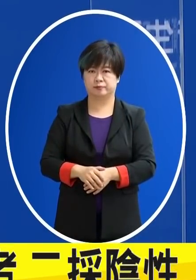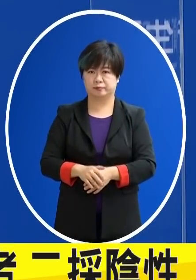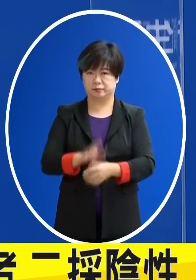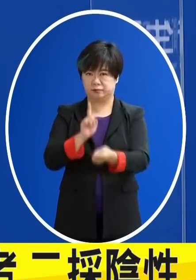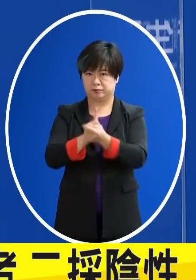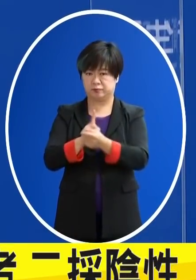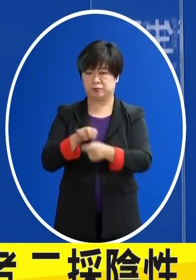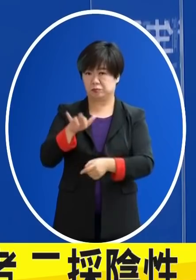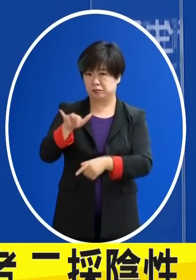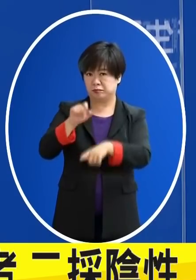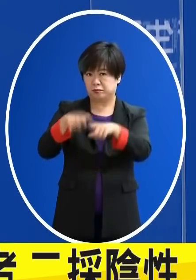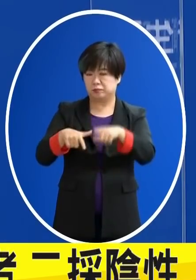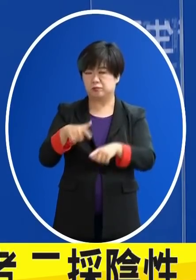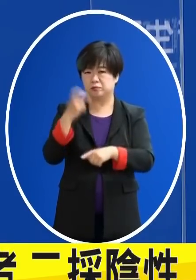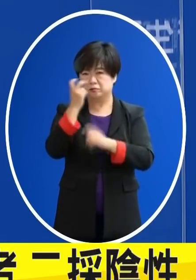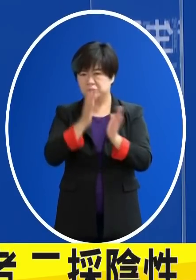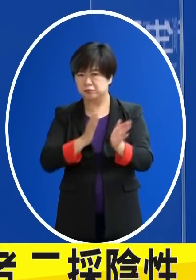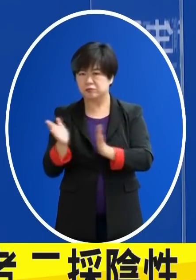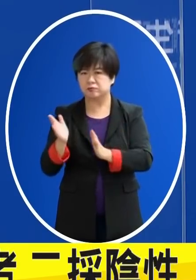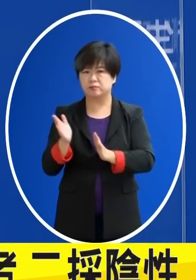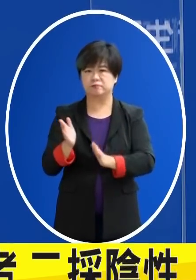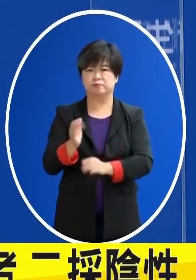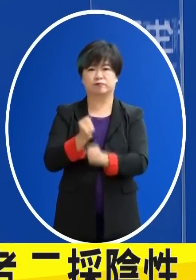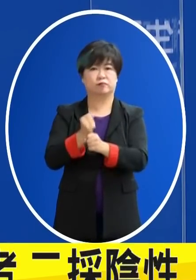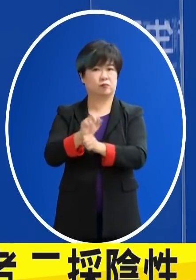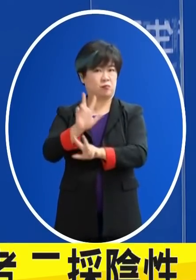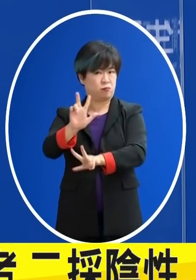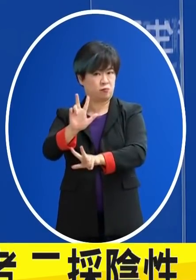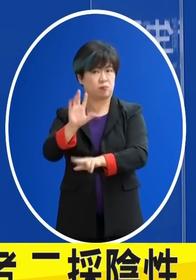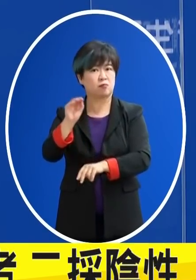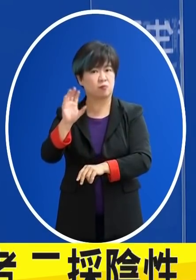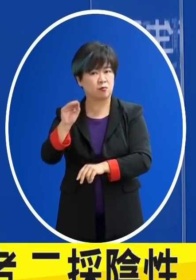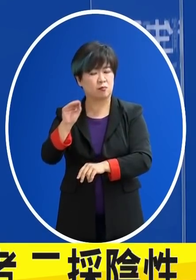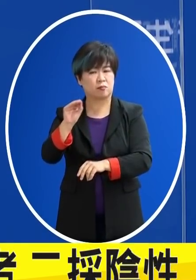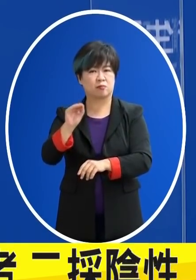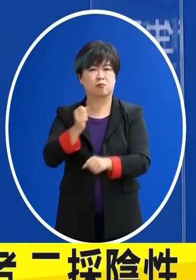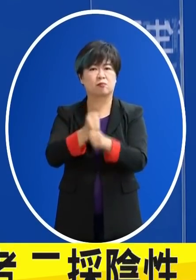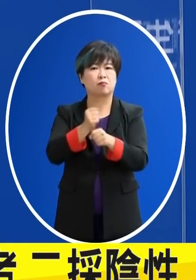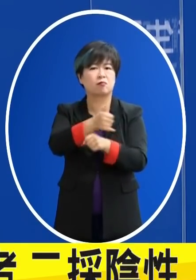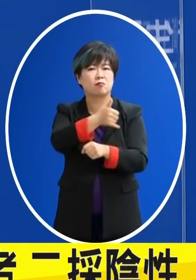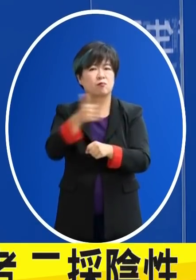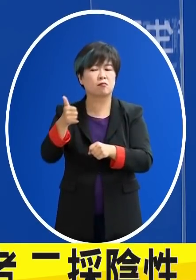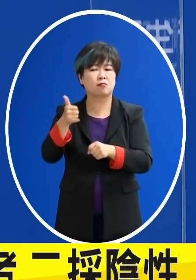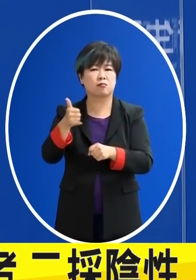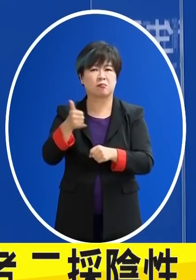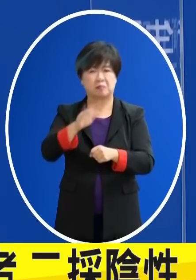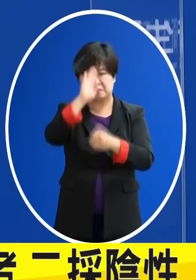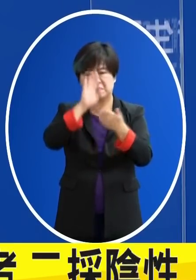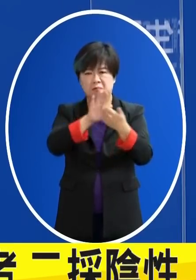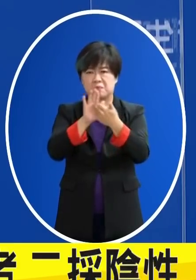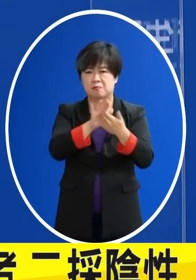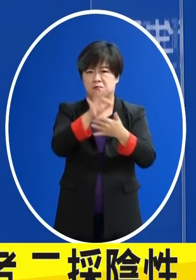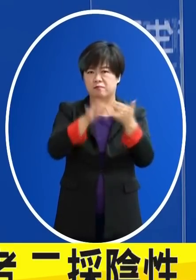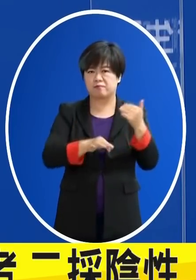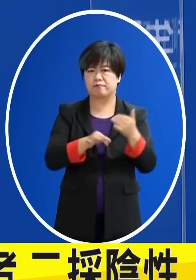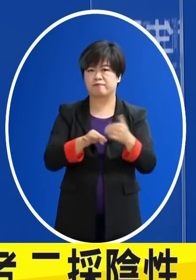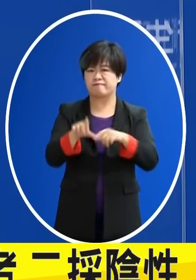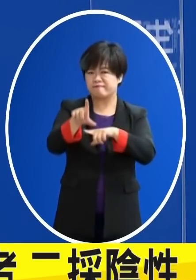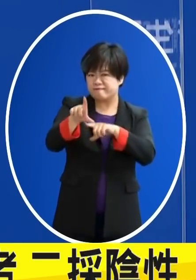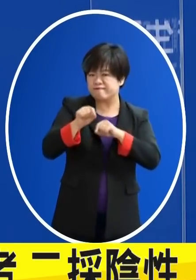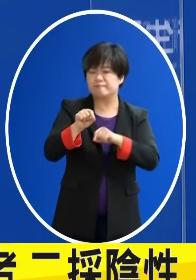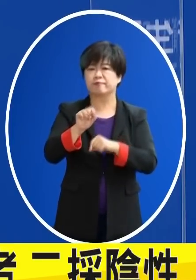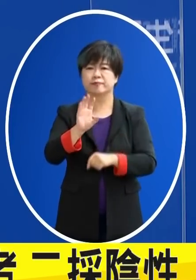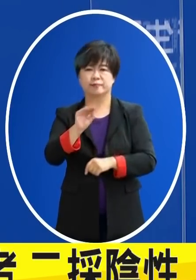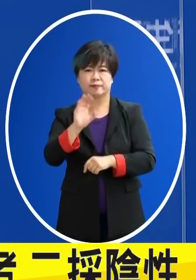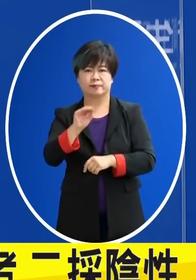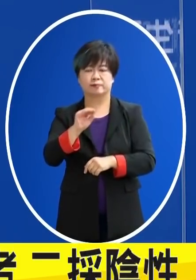航空公司的管理有没有落实，机组员有没有依照相关的防疫措施来进行，来做